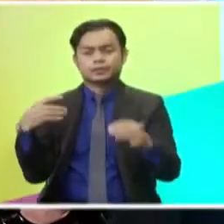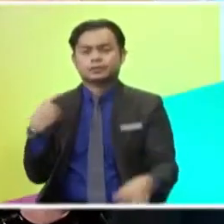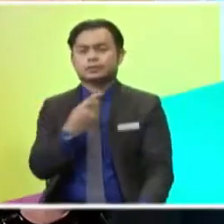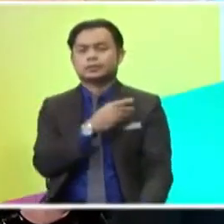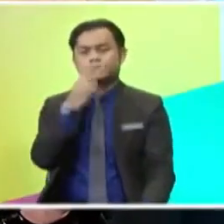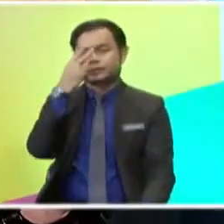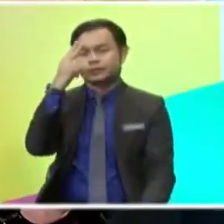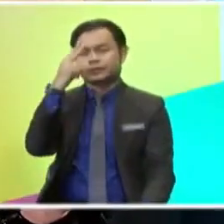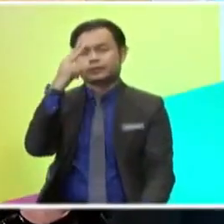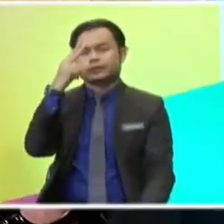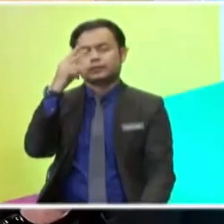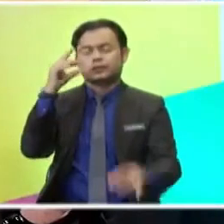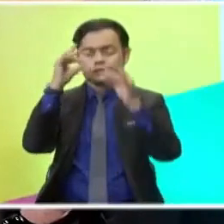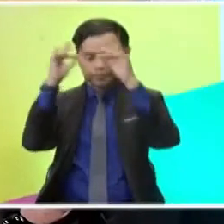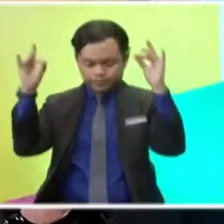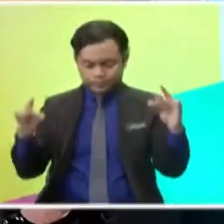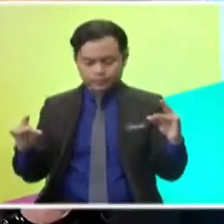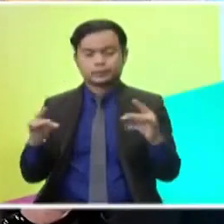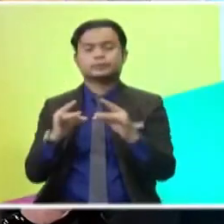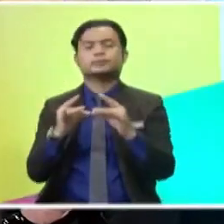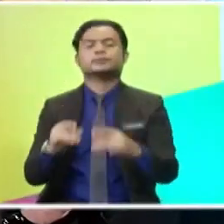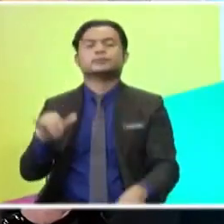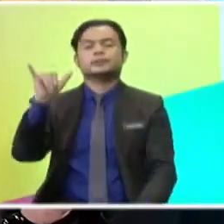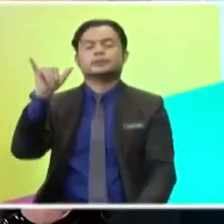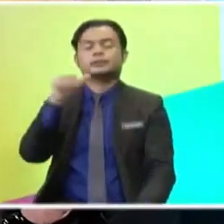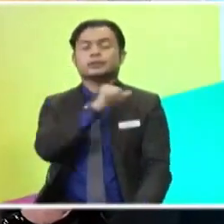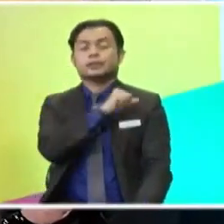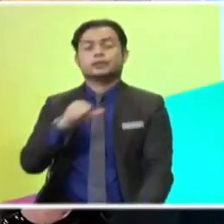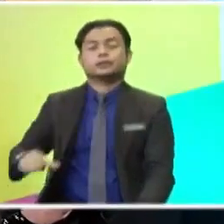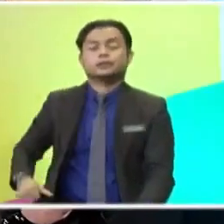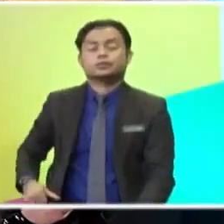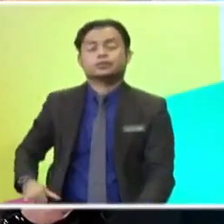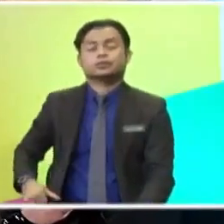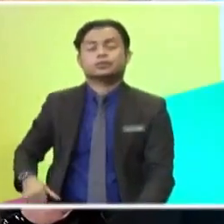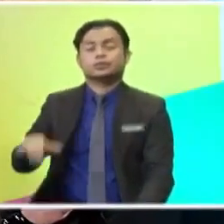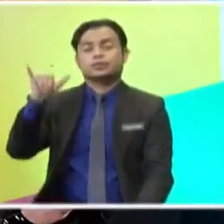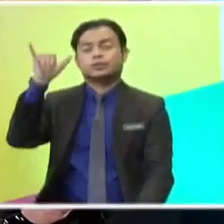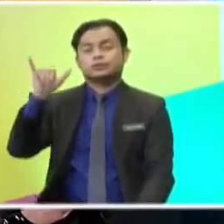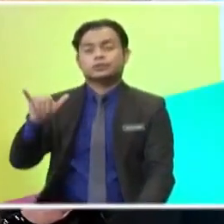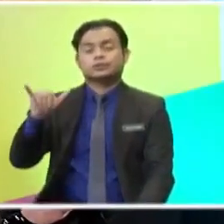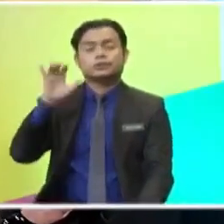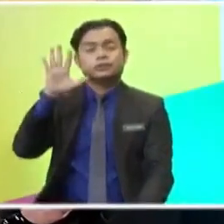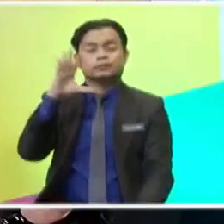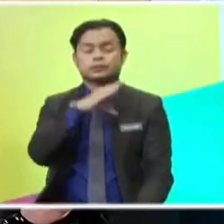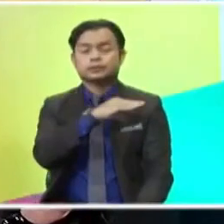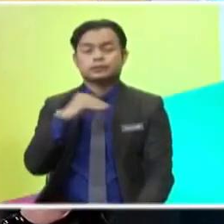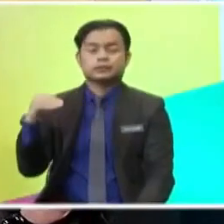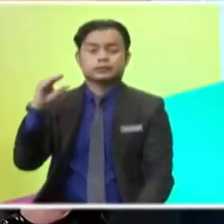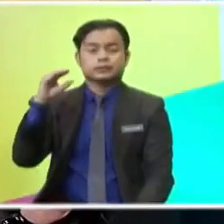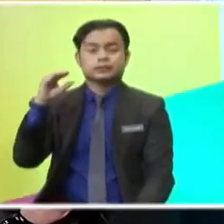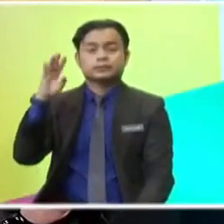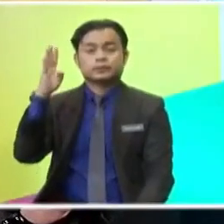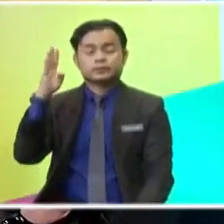di Pertuan Agong yang kelima dengan yang ke-14 dari negeri yang sama. Iaitu kelima. Kedah. Dan yang